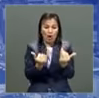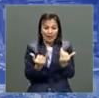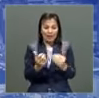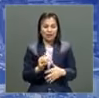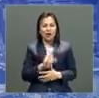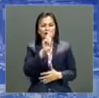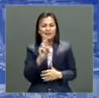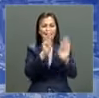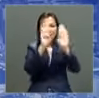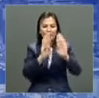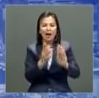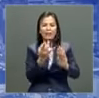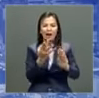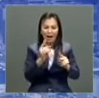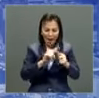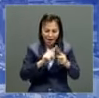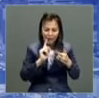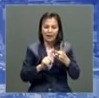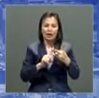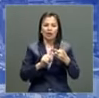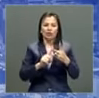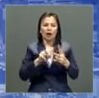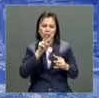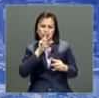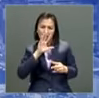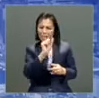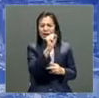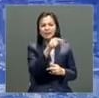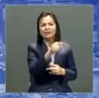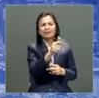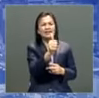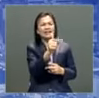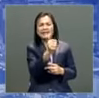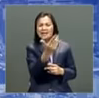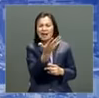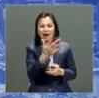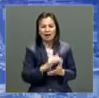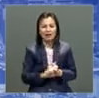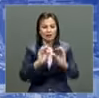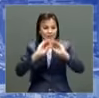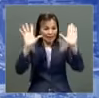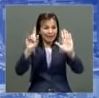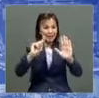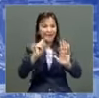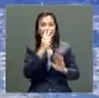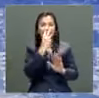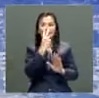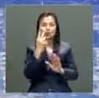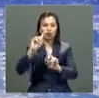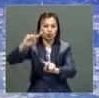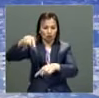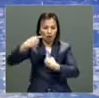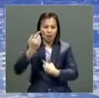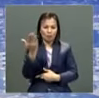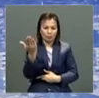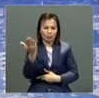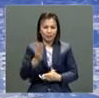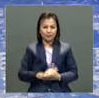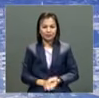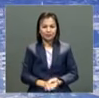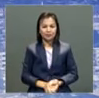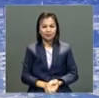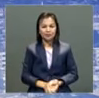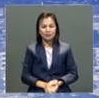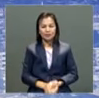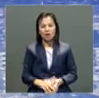การใช้งานเรื่องความแม่นยำรวมถึงยกตัวอย่างการทำงานให้เข้าใจชัดเจนมากขึ้นค่ะ ครับในเรื่องของ